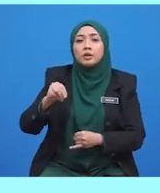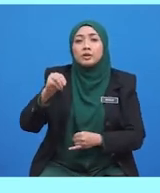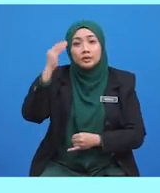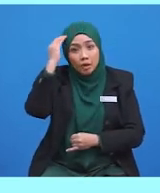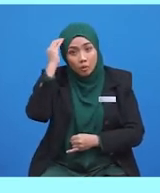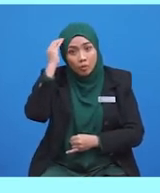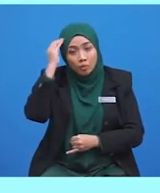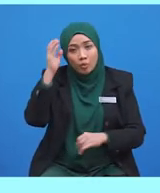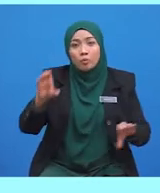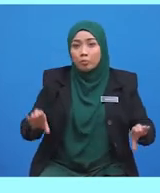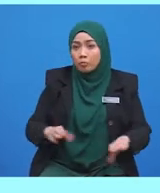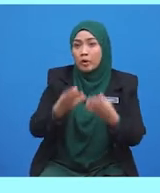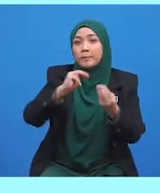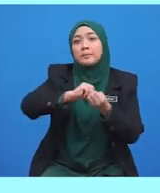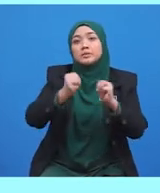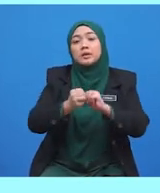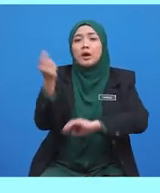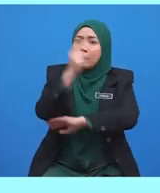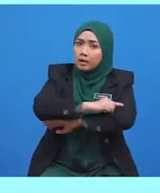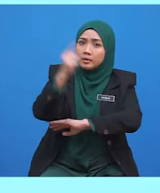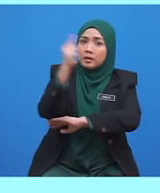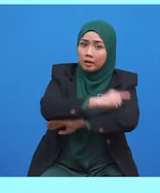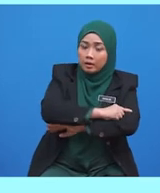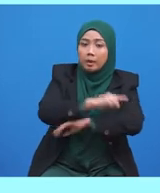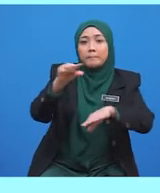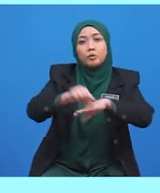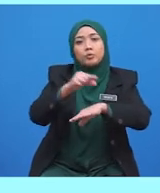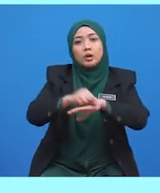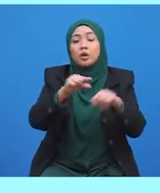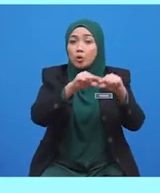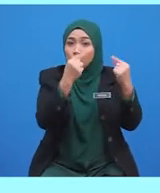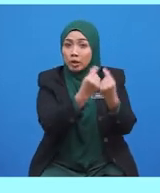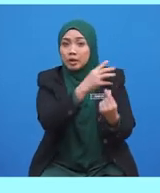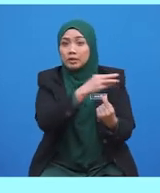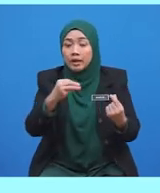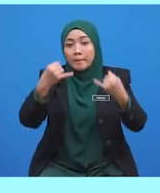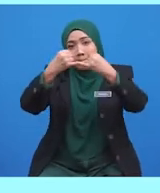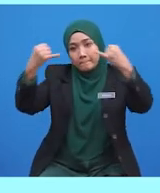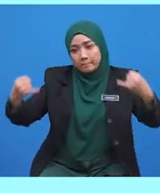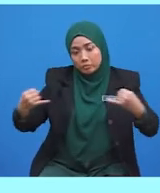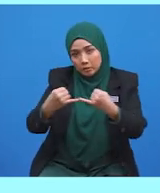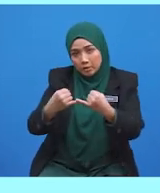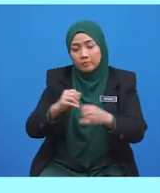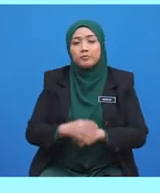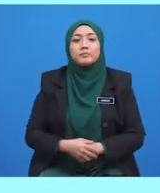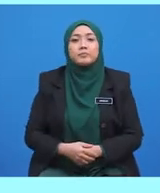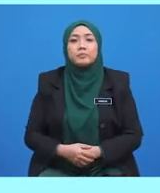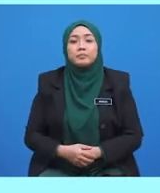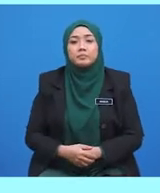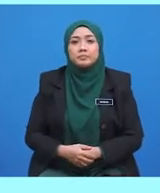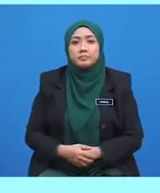berjaya menyelesaikan masalah harian menggunakan gundalan dan piktograf.